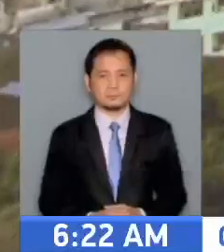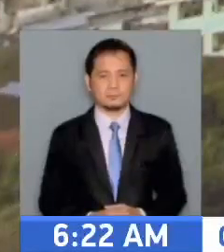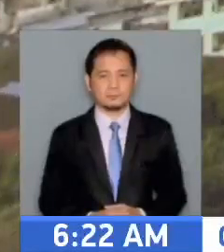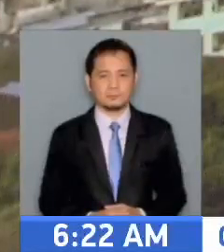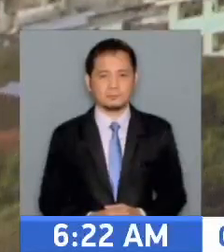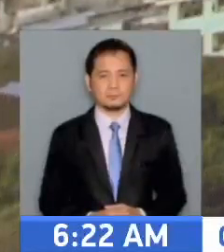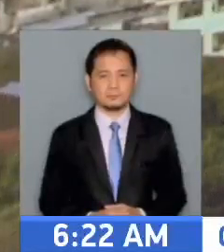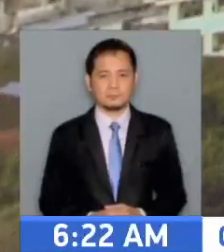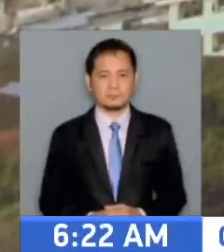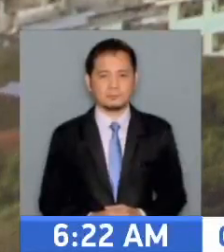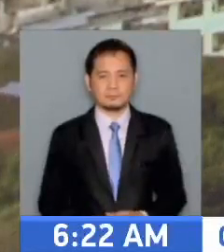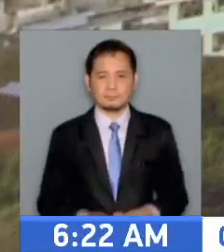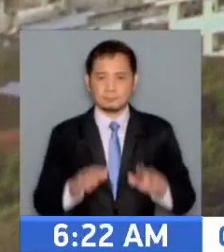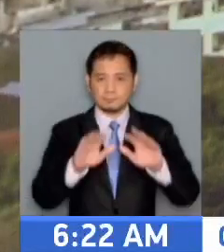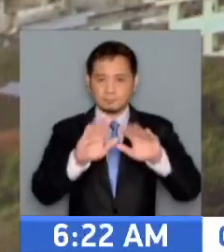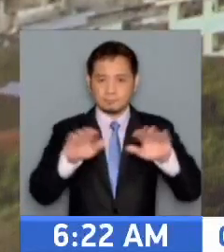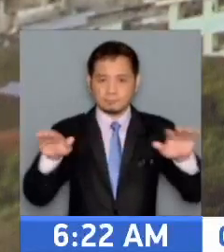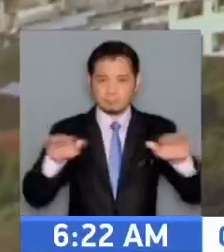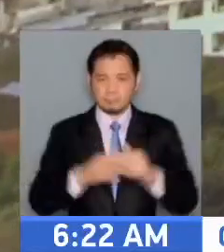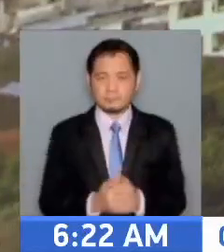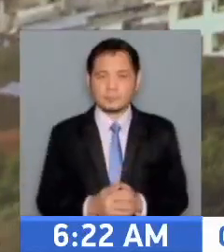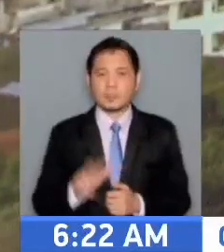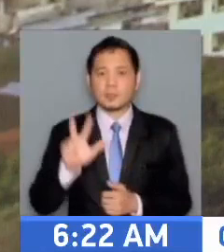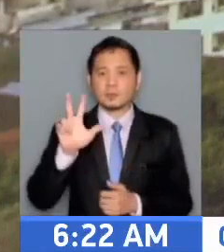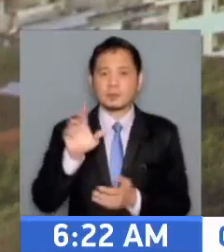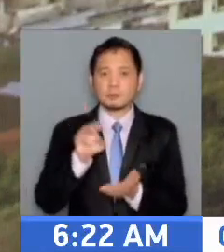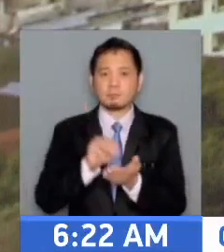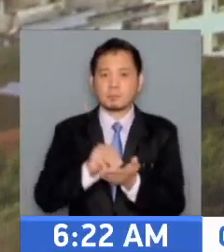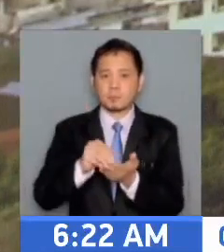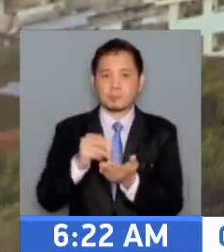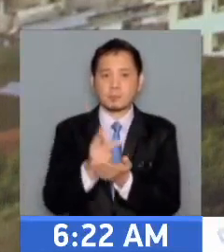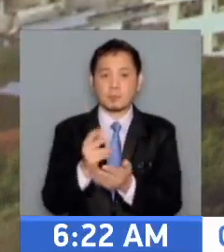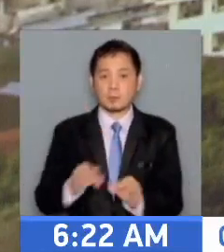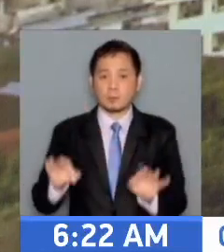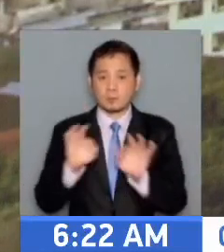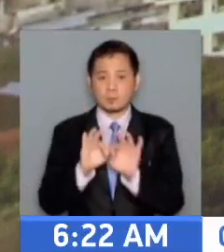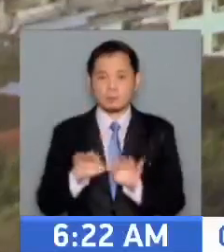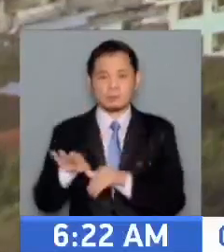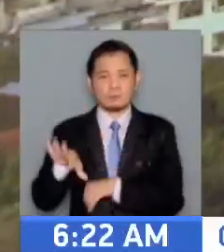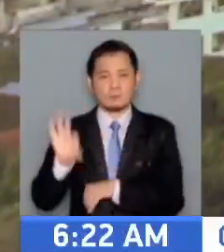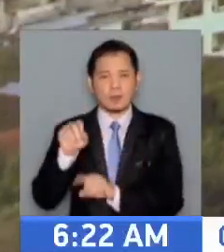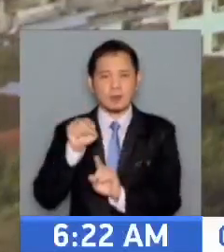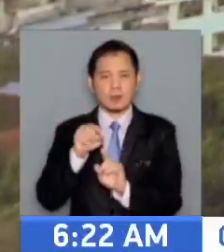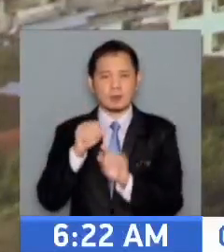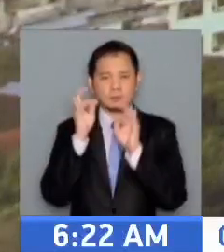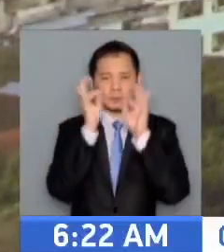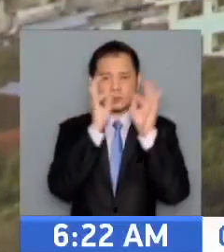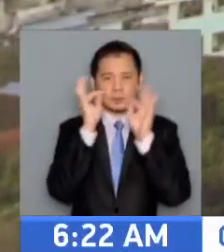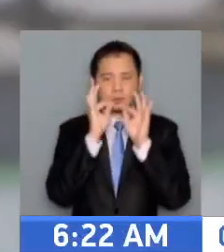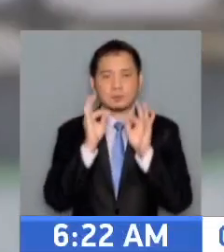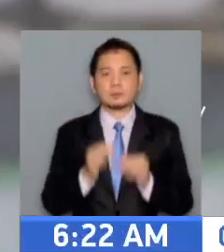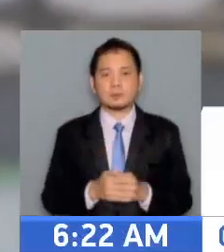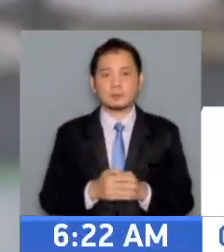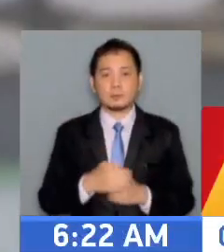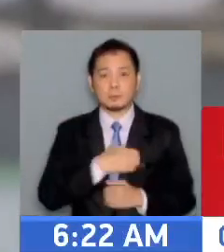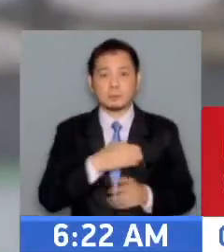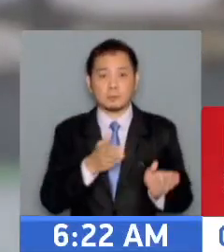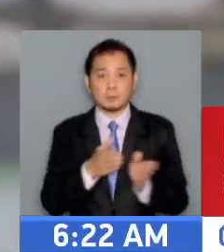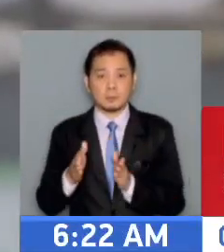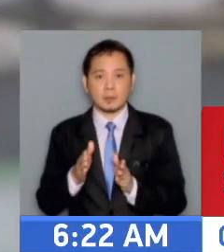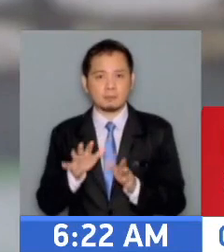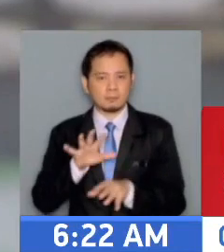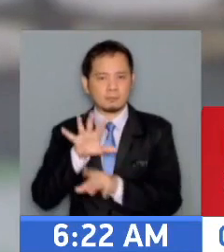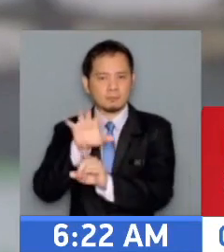Dasabat ang mayigit 3 milyong pisong alaga ng ininalang shabu sa bypass operation sa Rosario, Cavite. Nasa 500 gramo